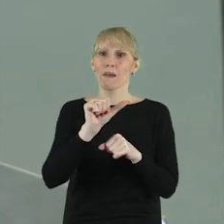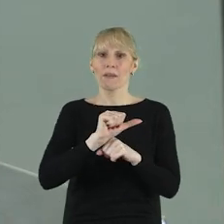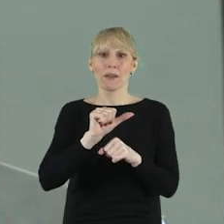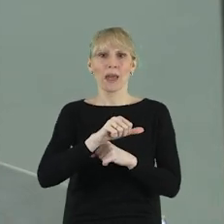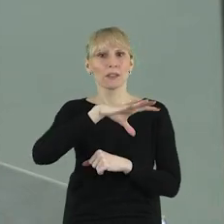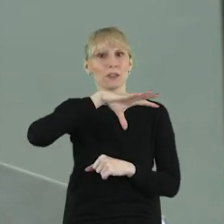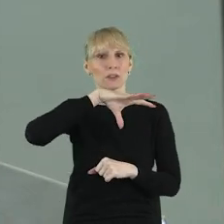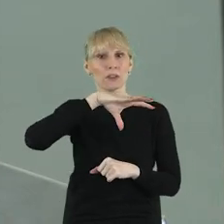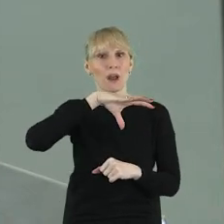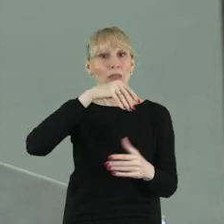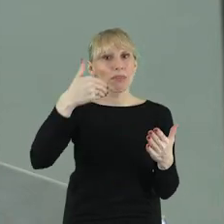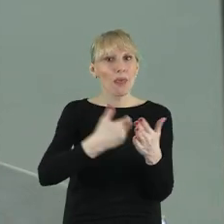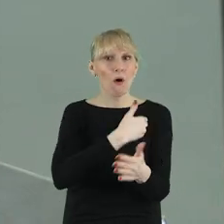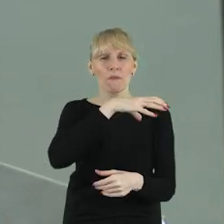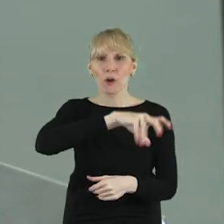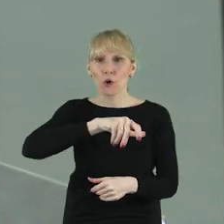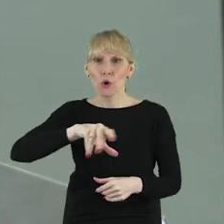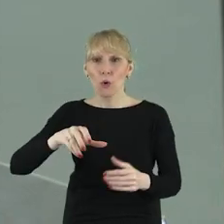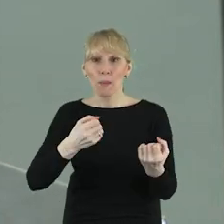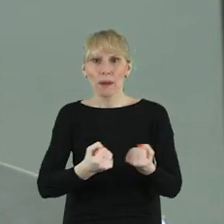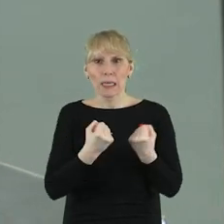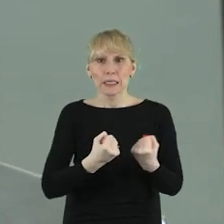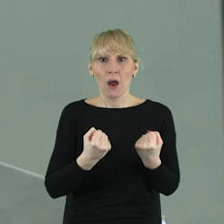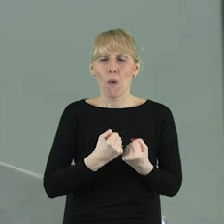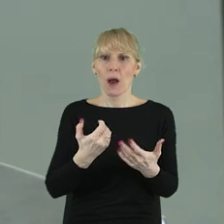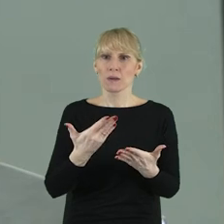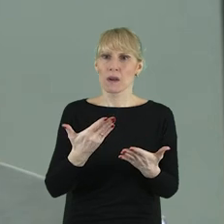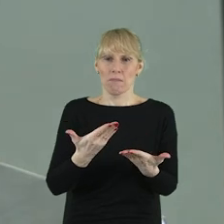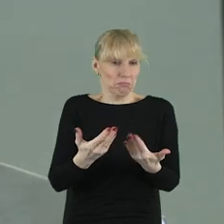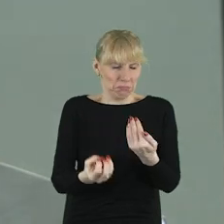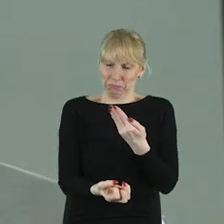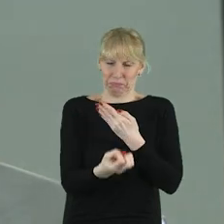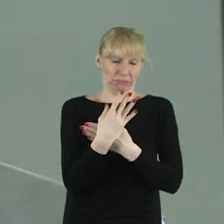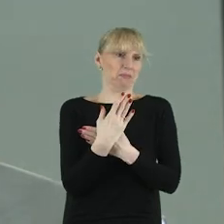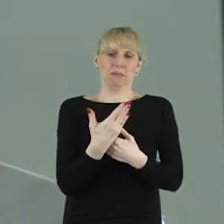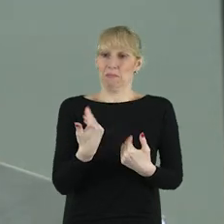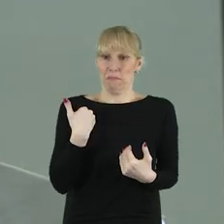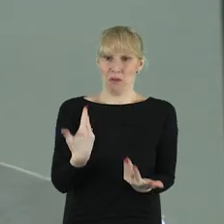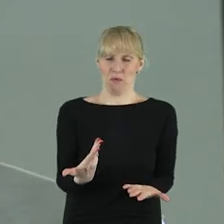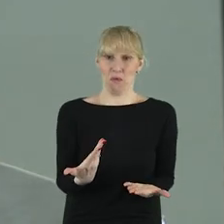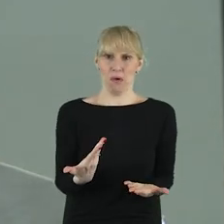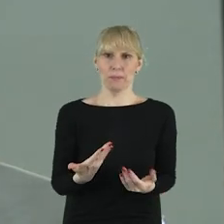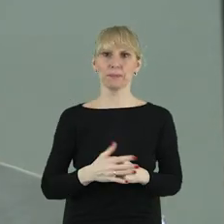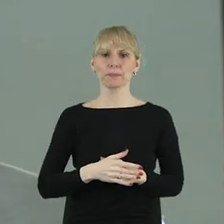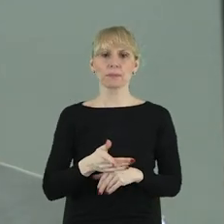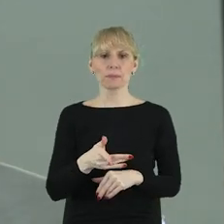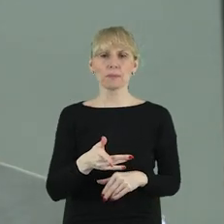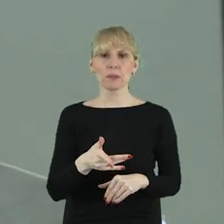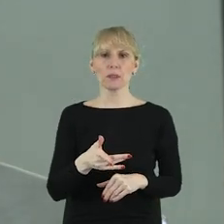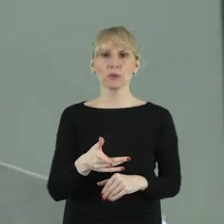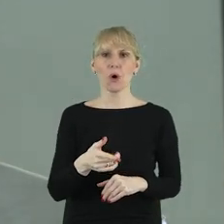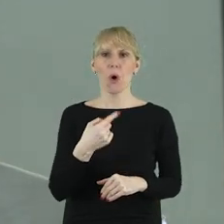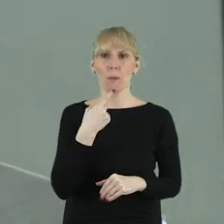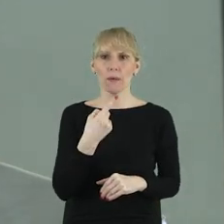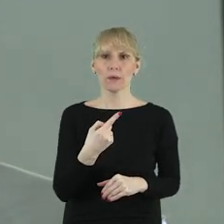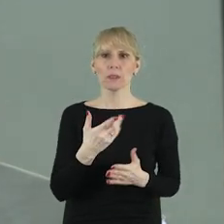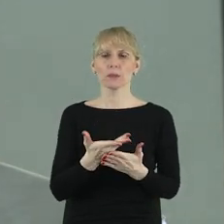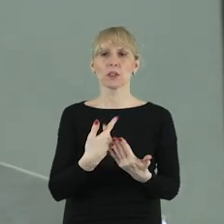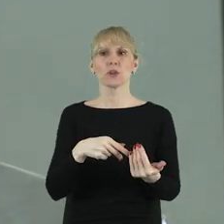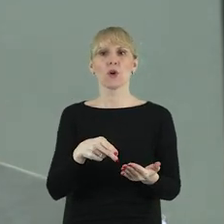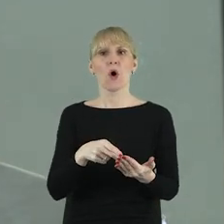nowych lokalnych grup działania, gdzie bardzo wiele osób dosyć oficjalnie mówiło o tym, że jest to